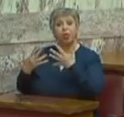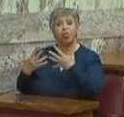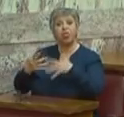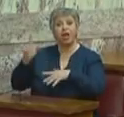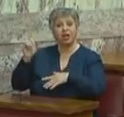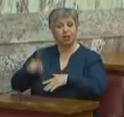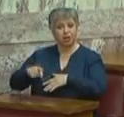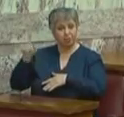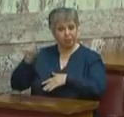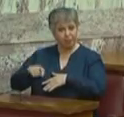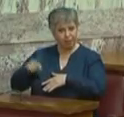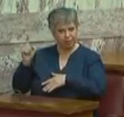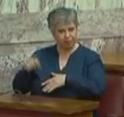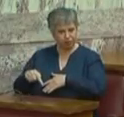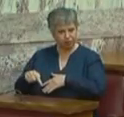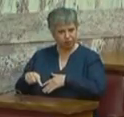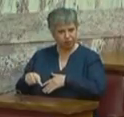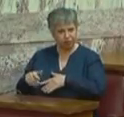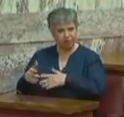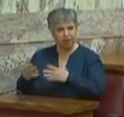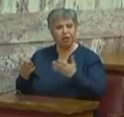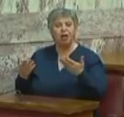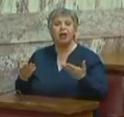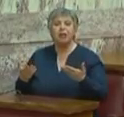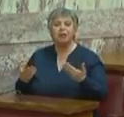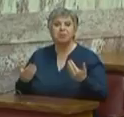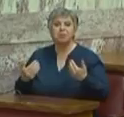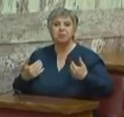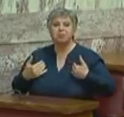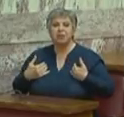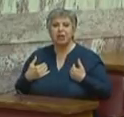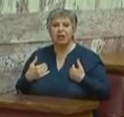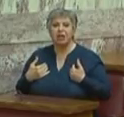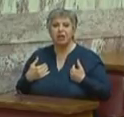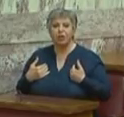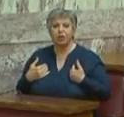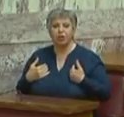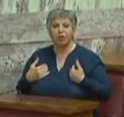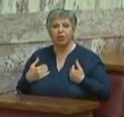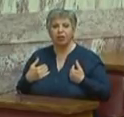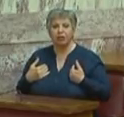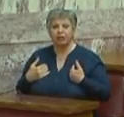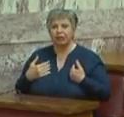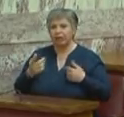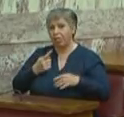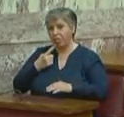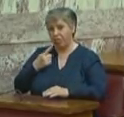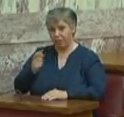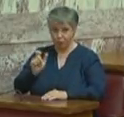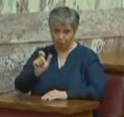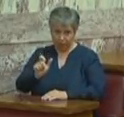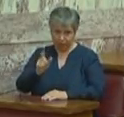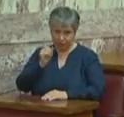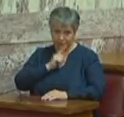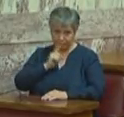του, την αρχηγός της αξιωματικής αντιπολίτευσης, δεν θα πω ότι ψεύδεται, αλλά